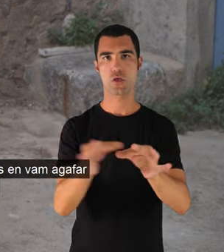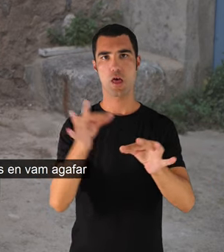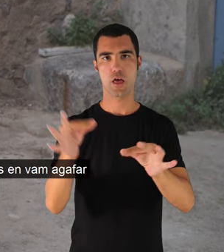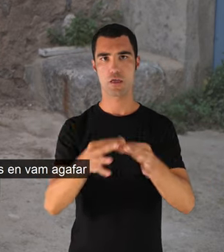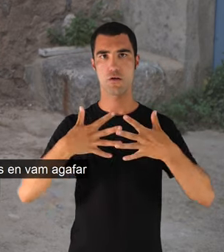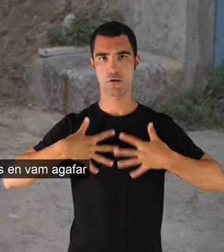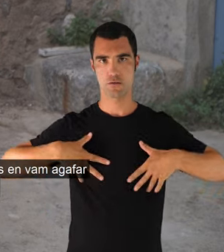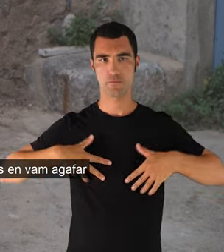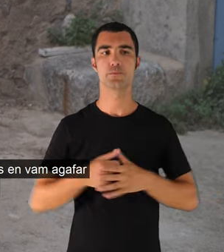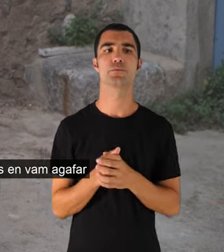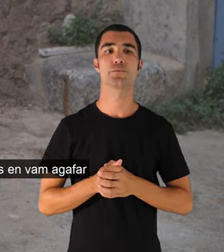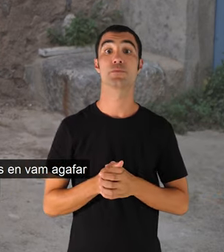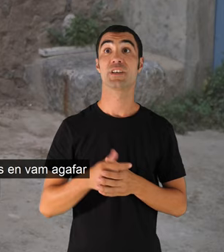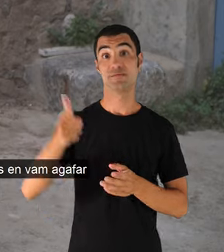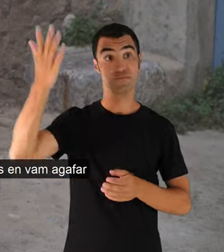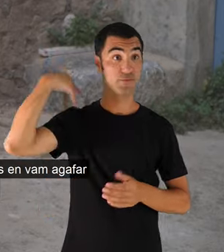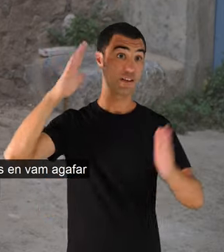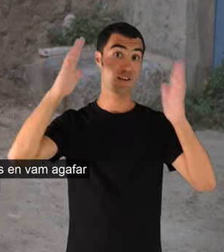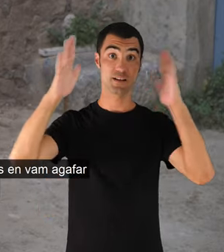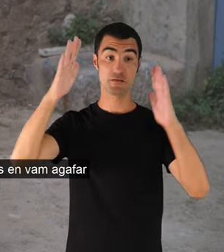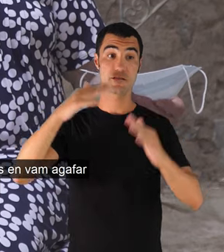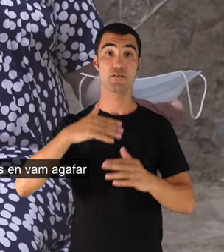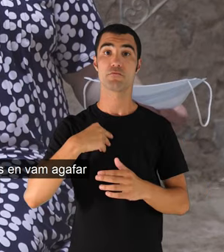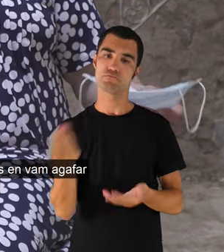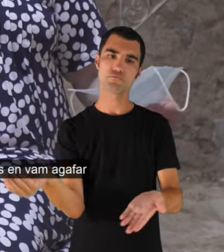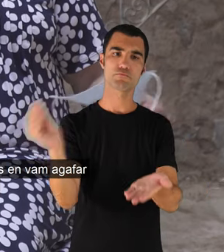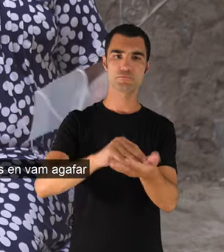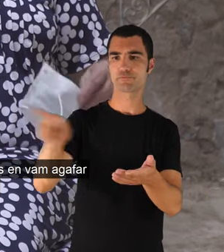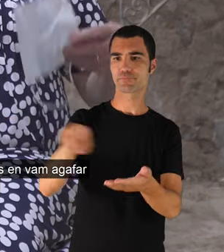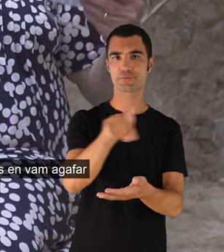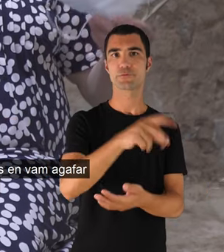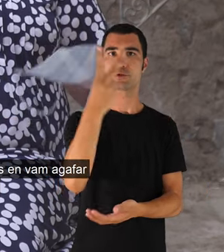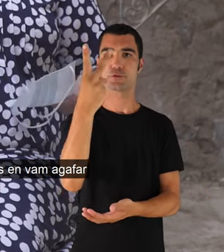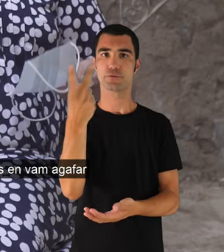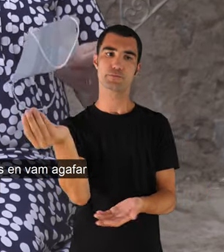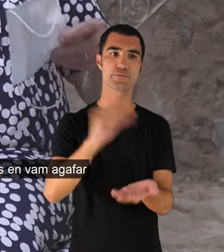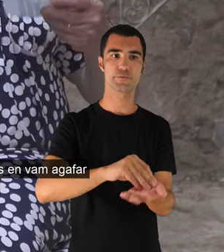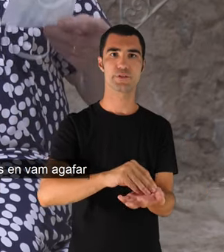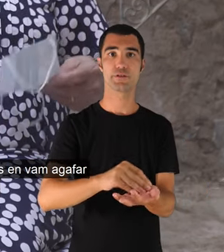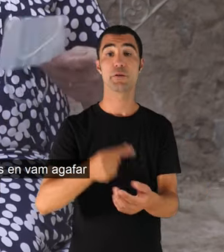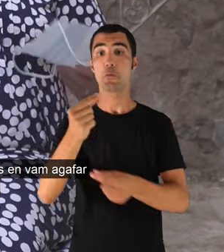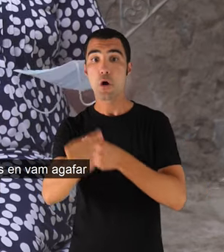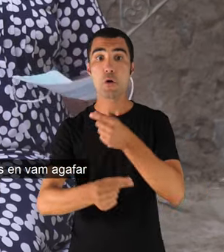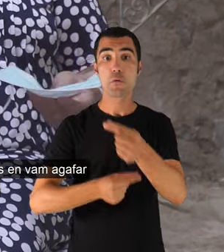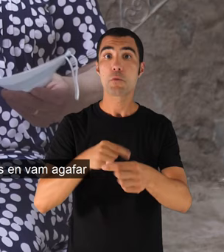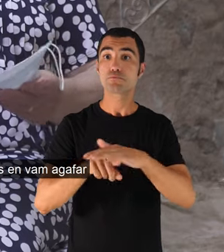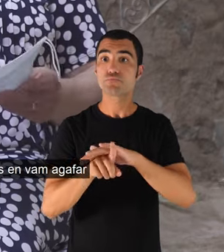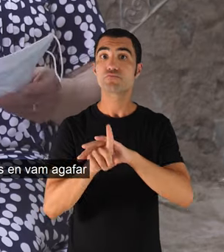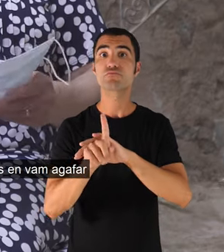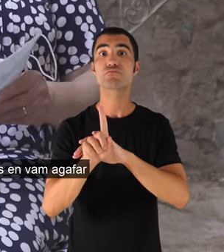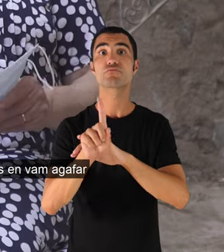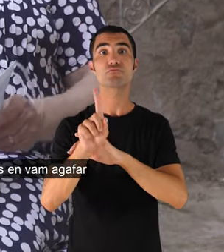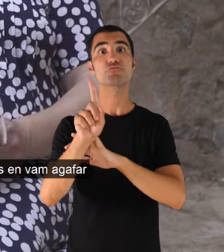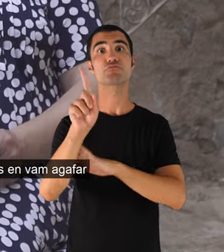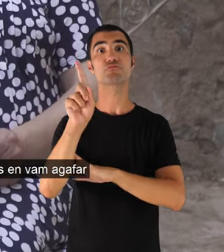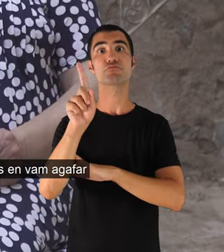I en aquests moments em vàrem agafar dues més. I de cada any vàrem anar prosperant, prosperant, prosperant... I